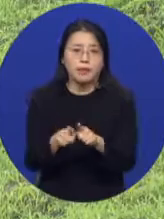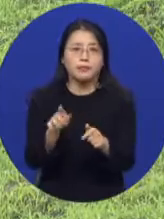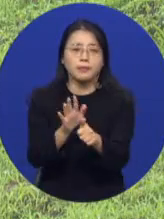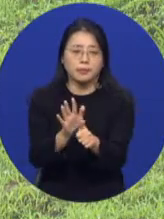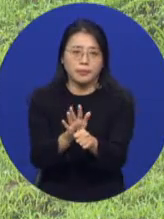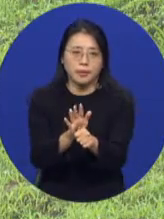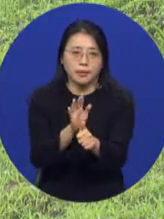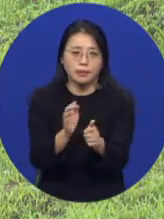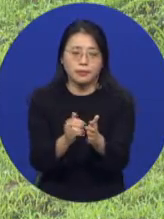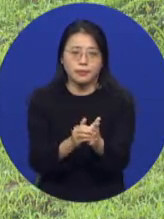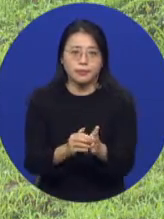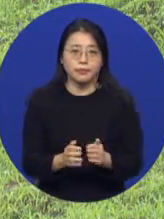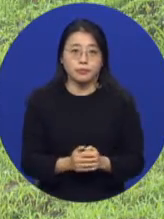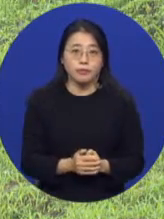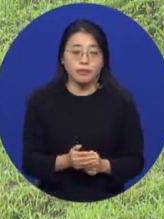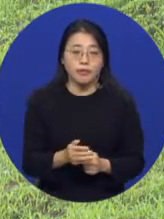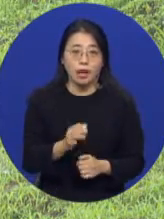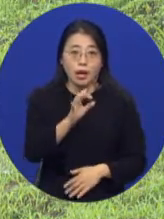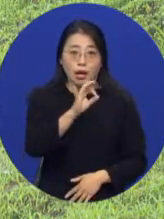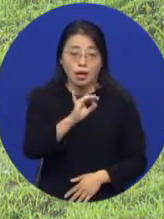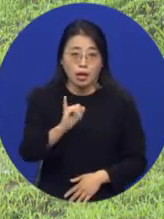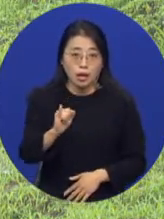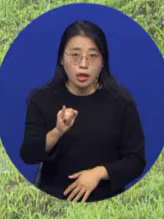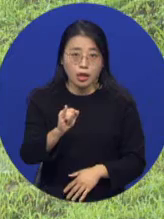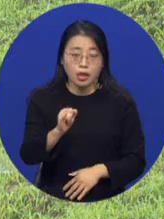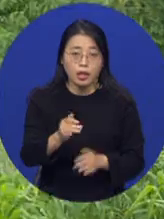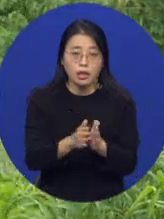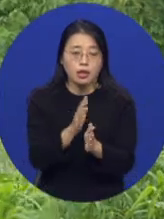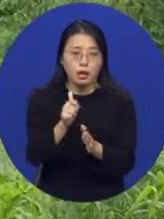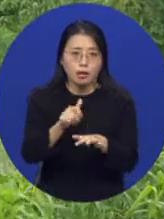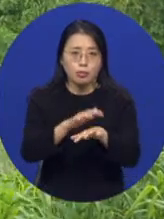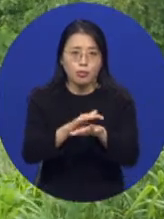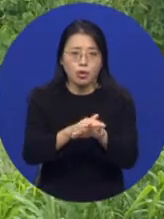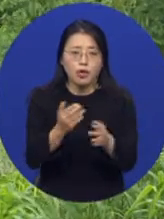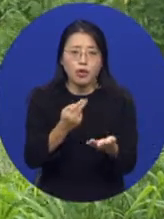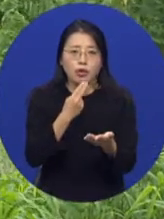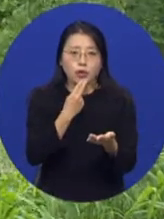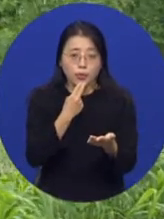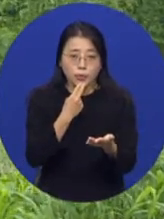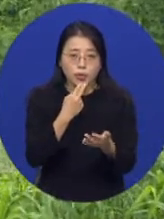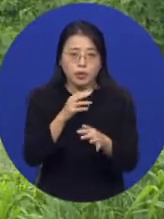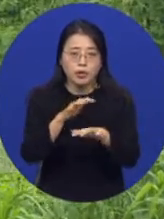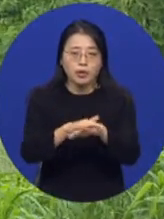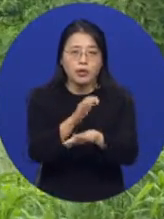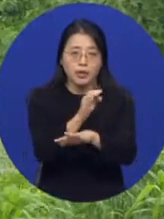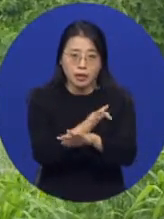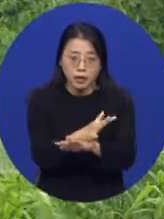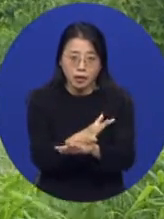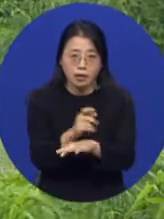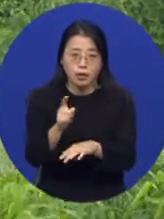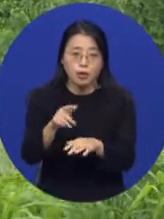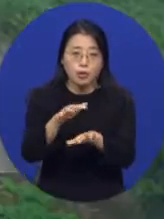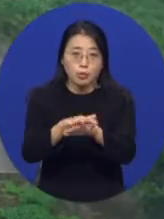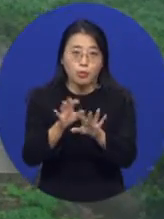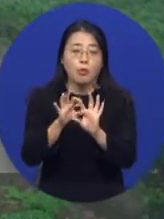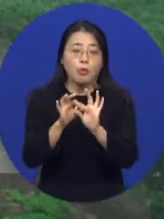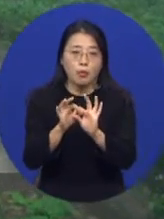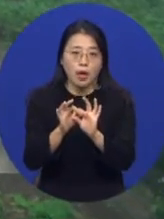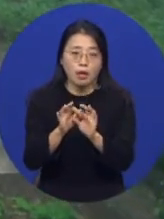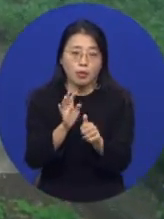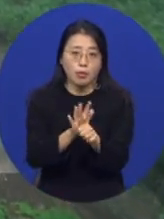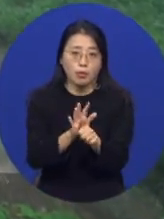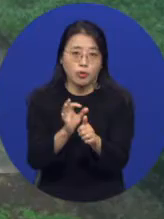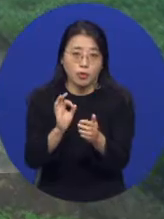겁니다. 하지만 이종우 시장 본인이 농사를 짓지 않으면서 농지를 사서 직불금과 농민수당을 받았다는